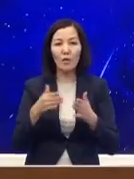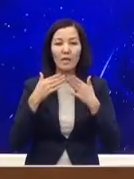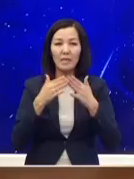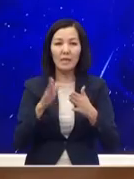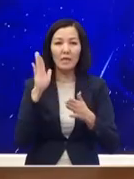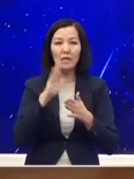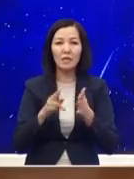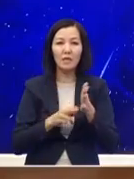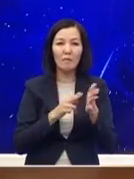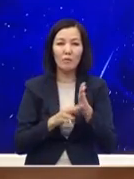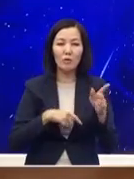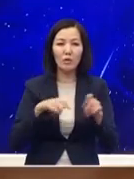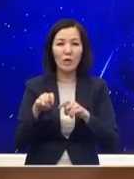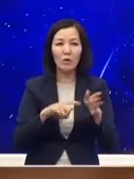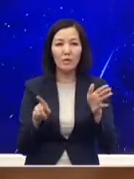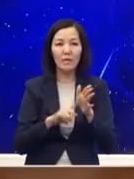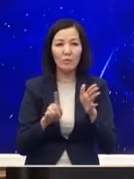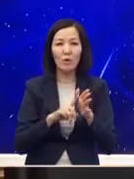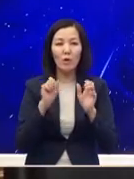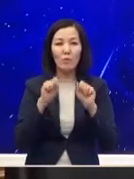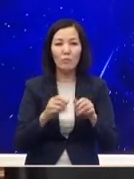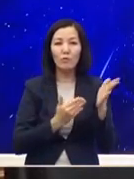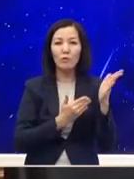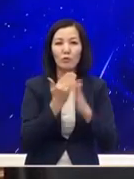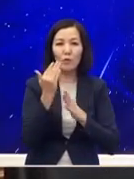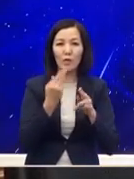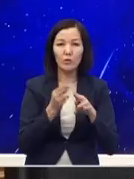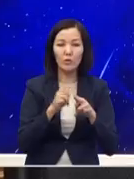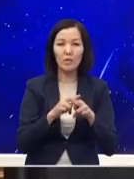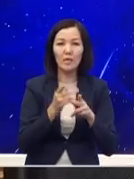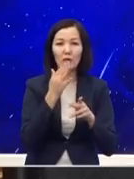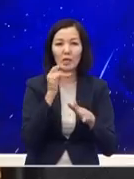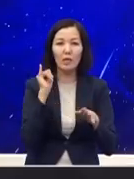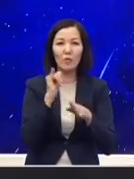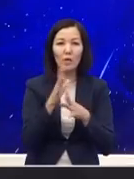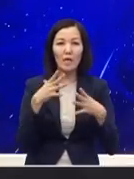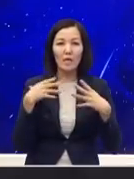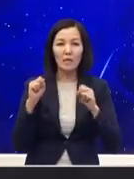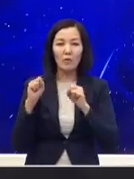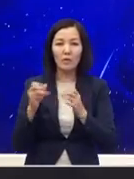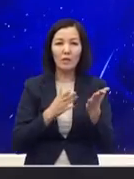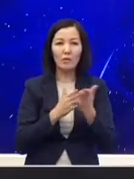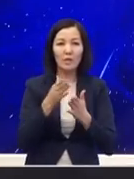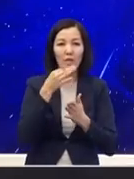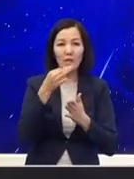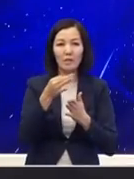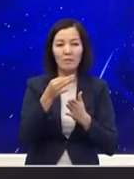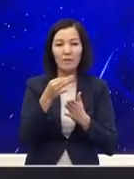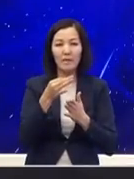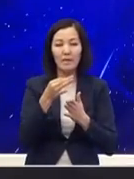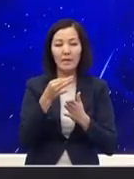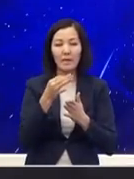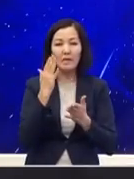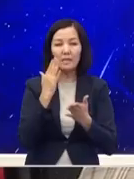темір жол арқылы тауар тасымалдауға мүмкіндік жоғары. Сонымен қатар шетелдік қонақтар денсаулық сақтау саласында да тәжірибелі